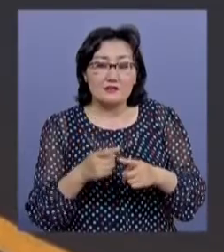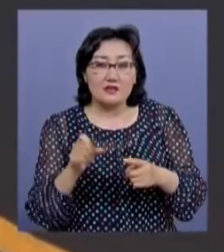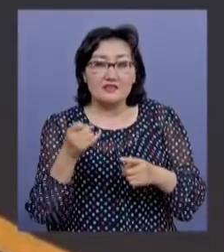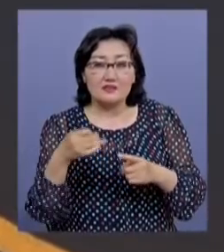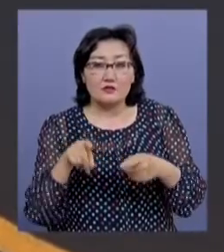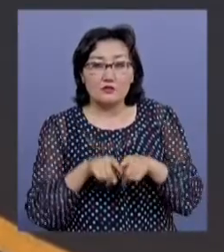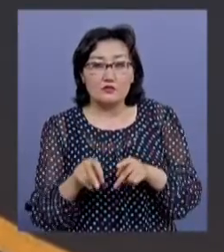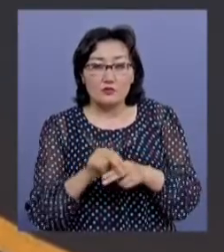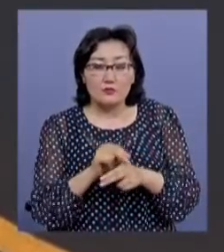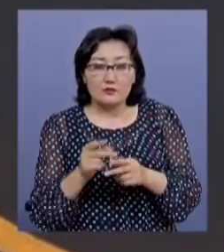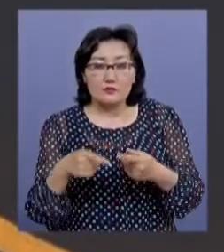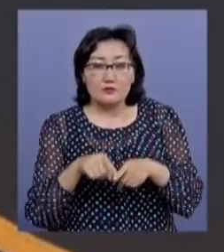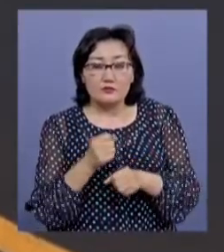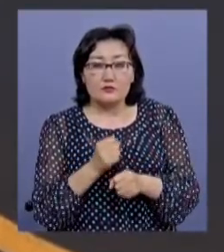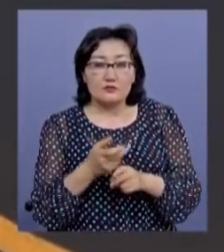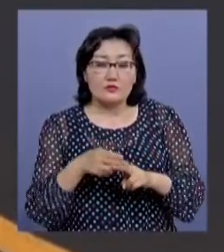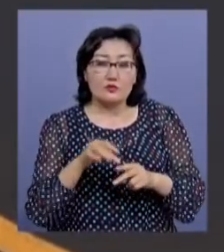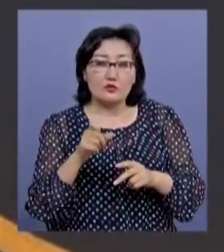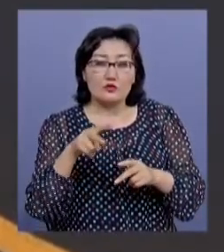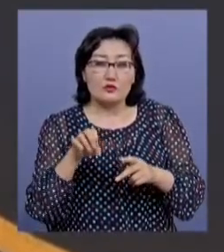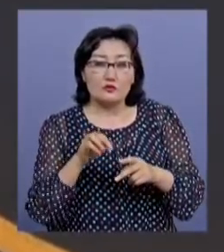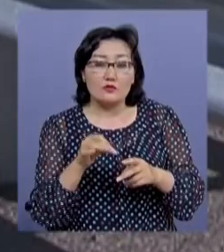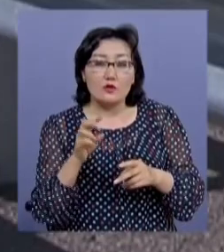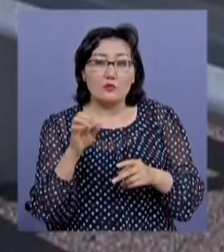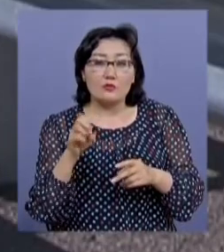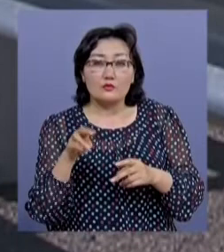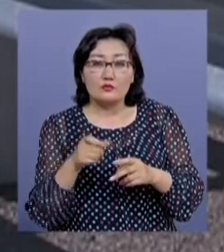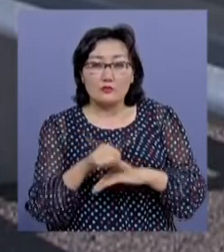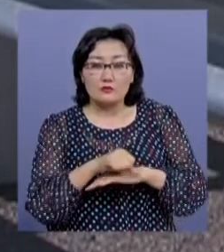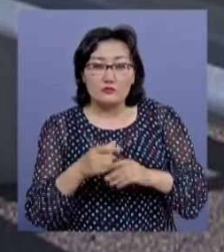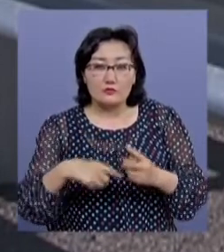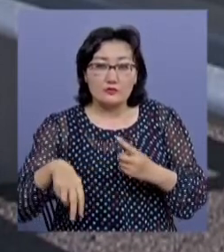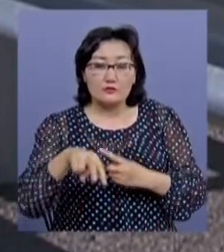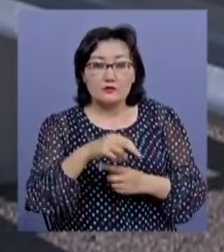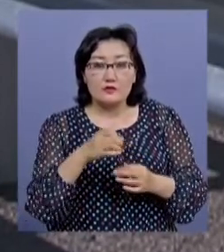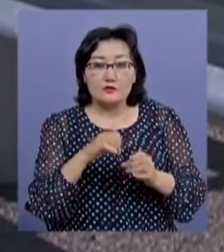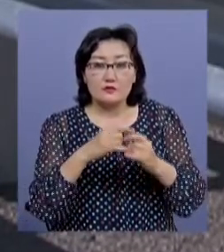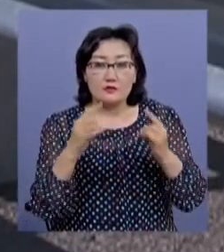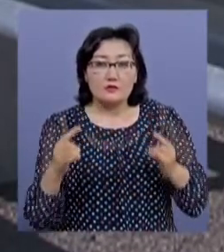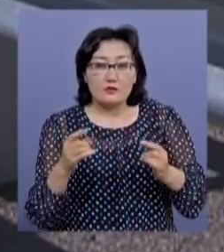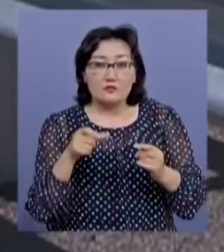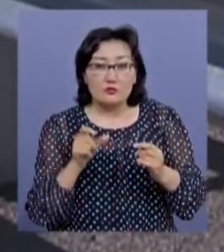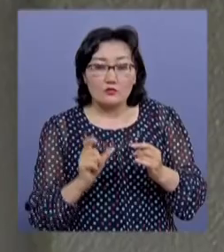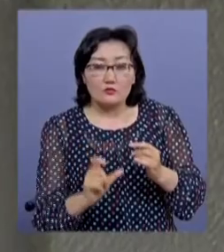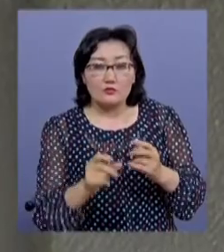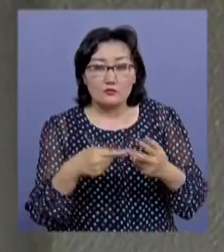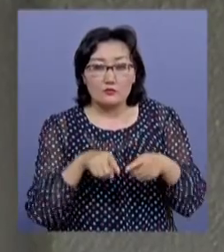үңгілеу жұмыстары жүріп жатыр. Биыл Құлжа күре жолы мен Бұқтырма көшесі бойындағы айналымда эстакада мен тоннелі бар тағы бір